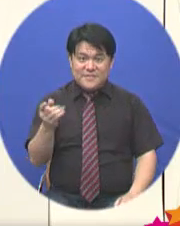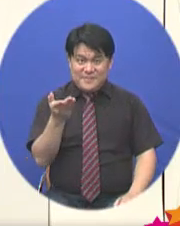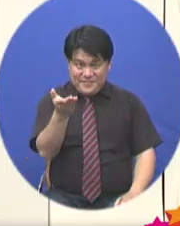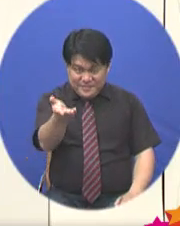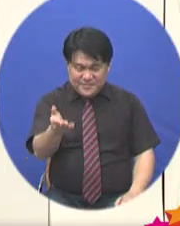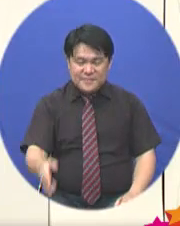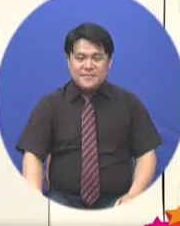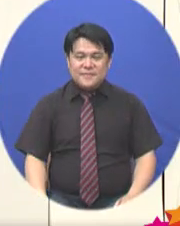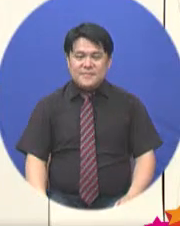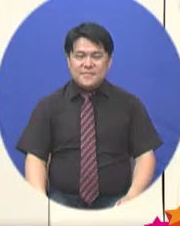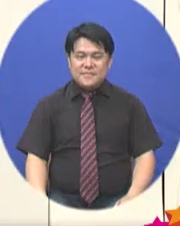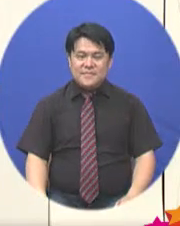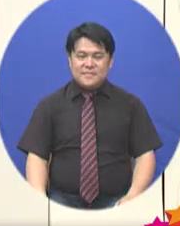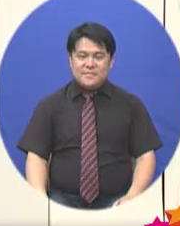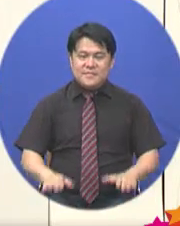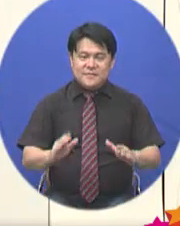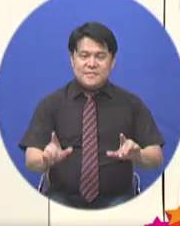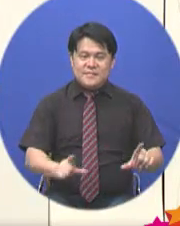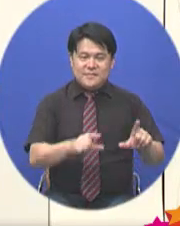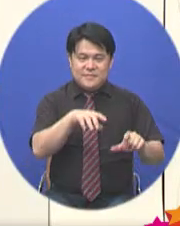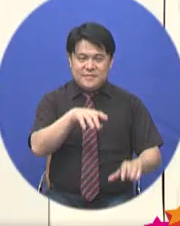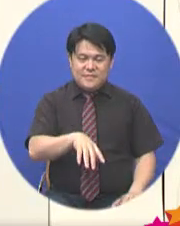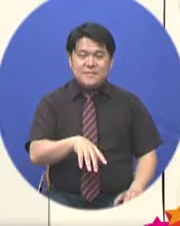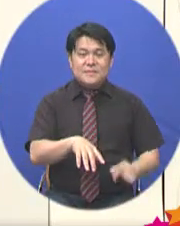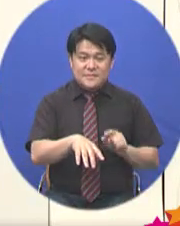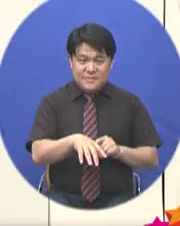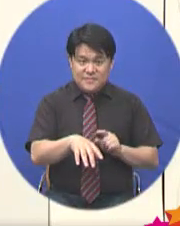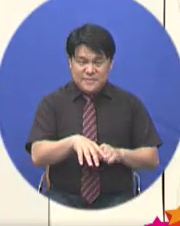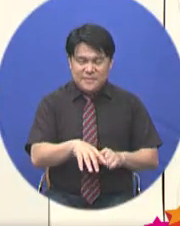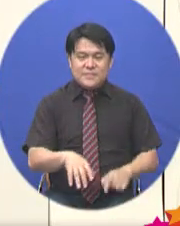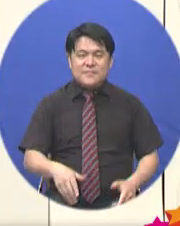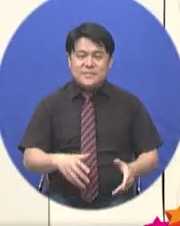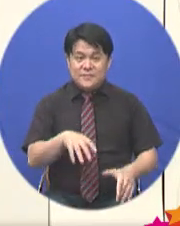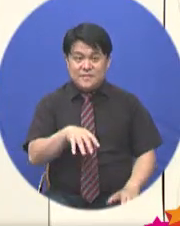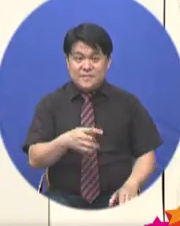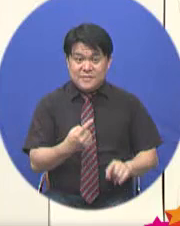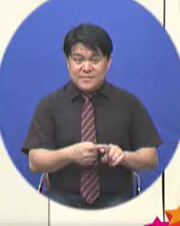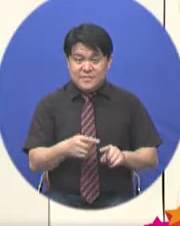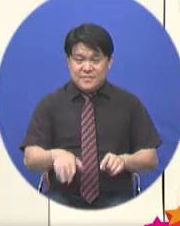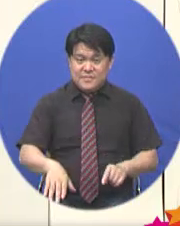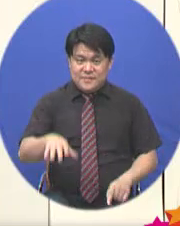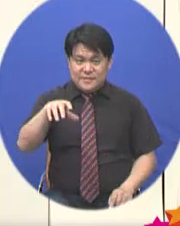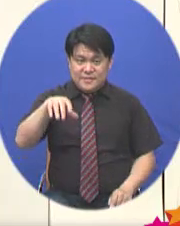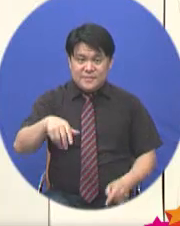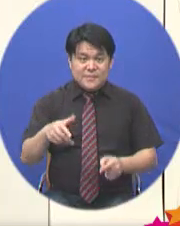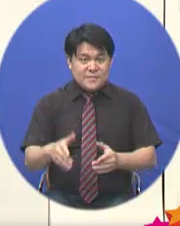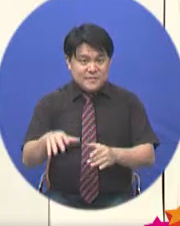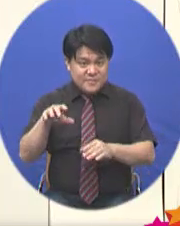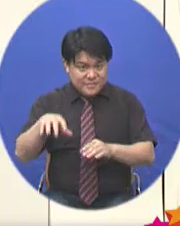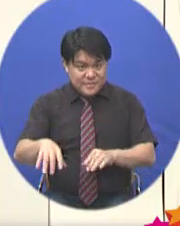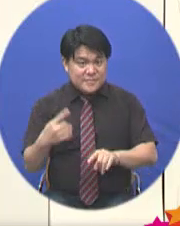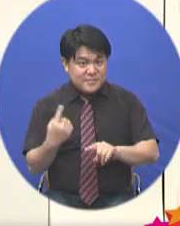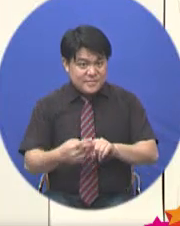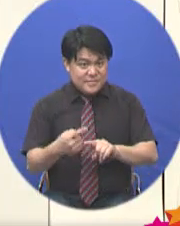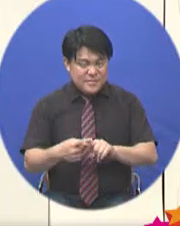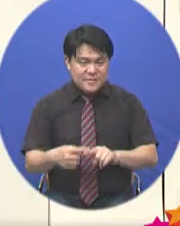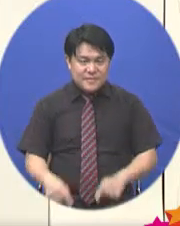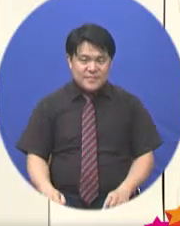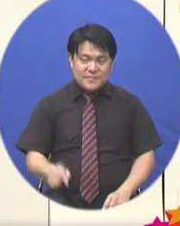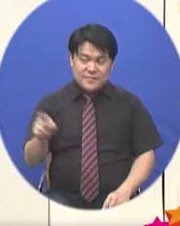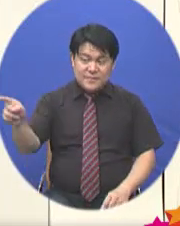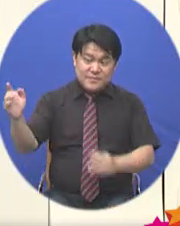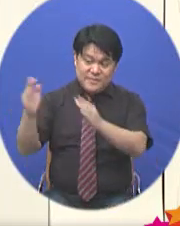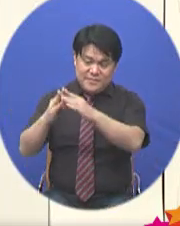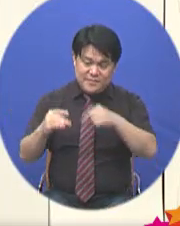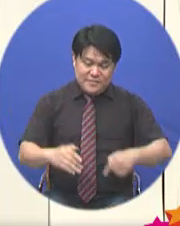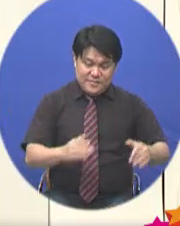김창매님이시네요. 지금 사는 곳도 고향이요. 부럽다. 예, 예. 자란 곳도 고향이라. 그렇지. 예, 여기도 집,